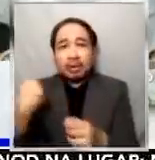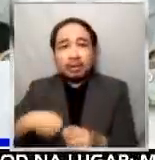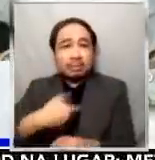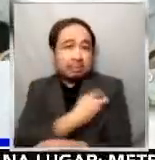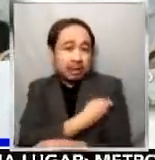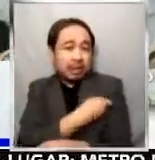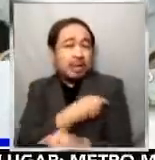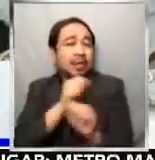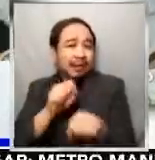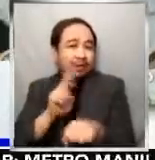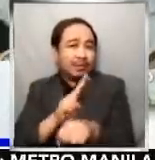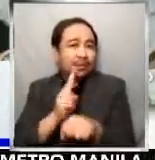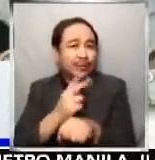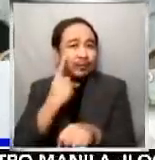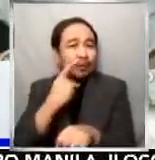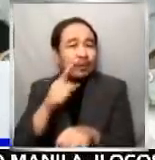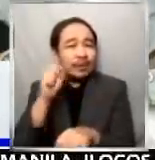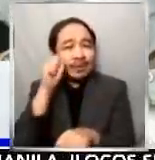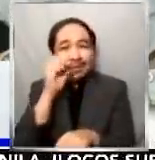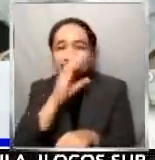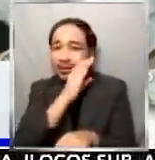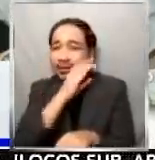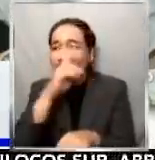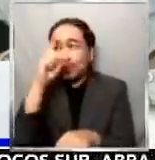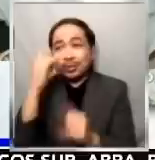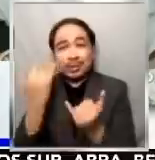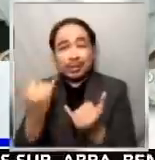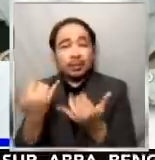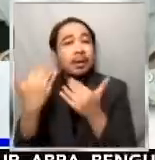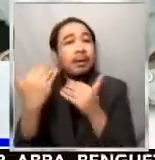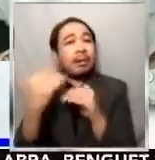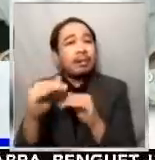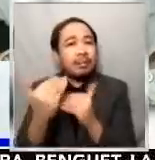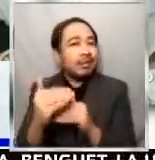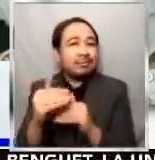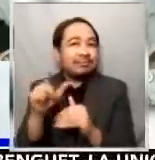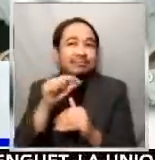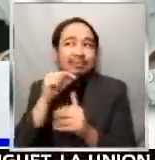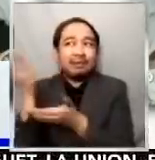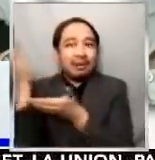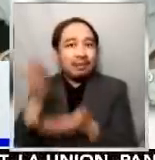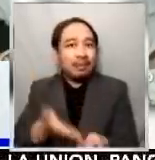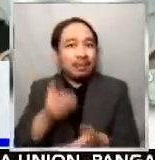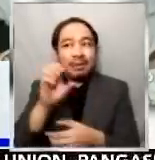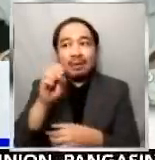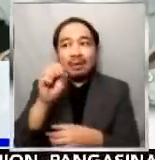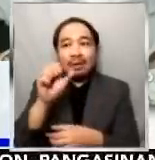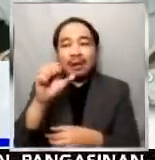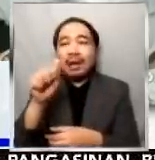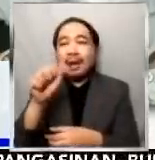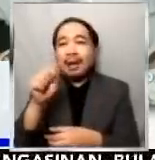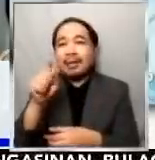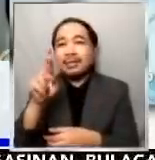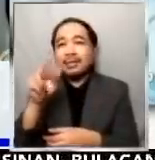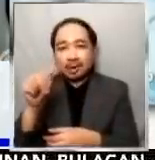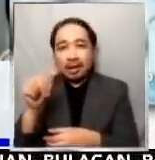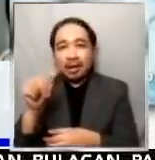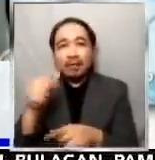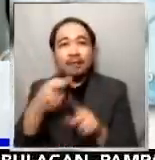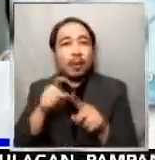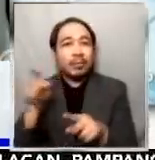sa ngayon po, meron po tayong limitation na hindi po dumating yung AstraZeneca na vaccine natin na galing sa COVAX. We